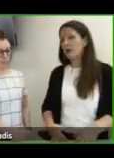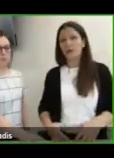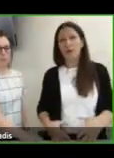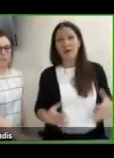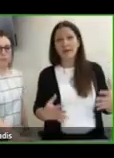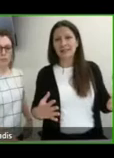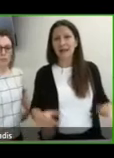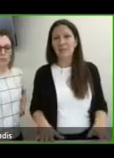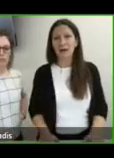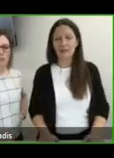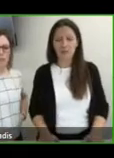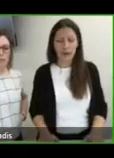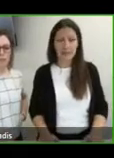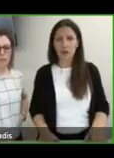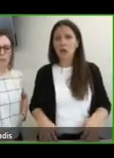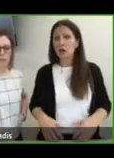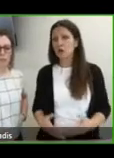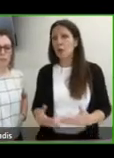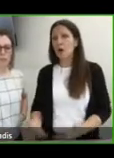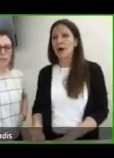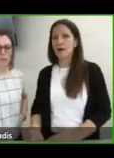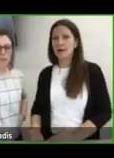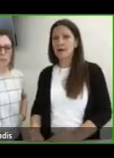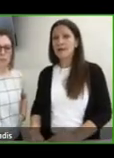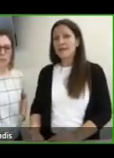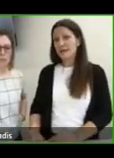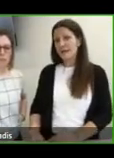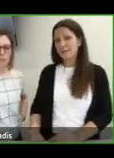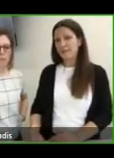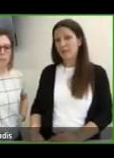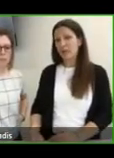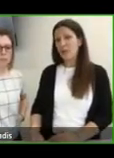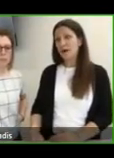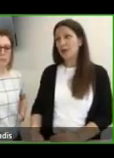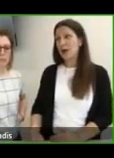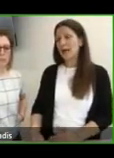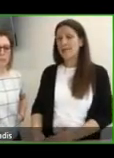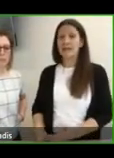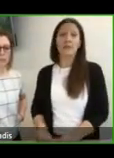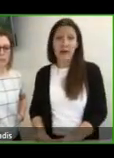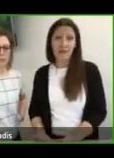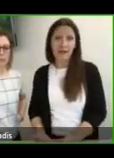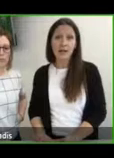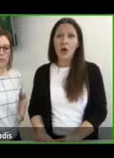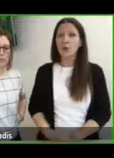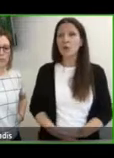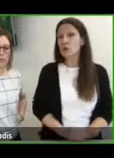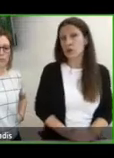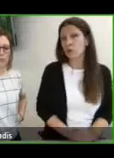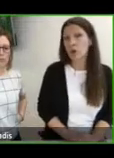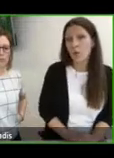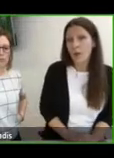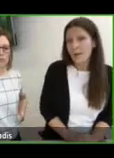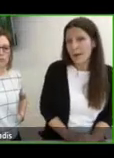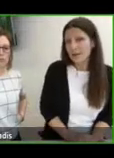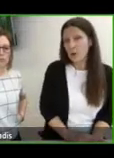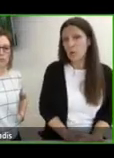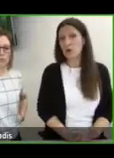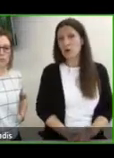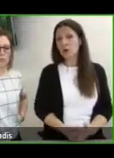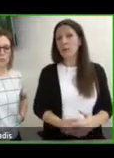un endroit XY par une personne, que ce soit un mandat en lien avec son travail, ou non,